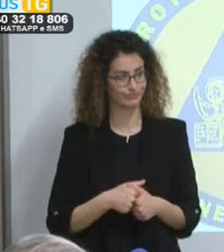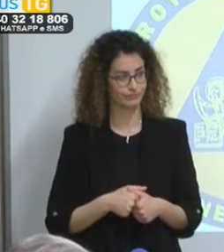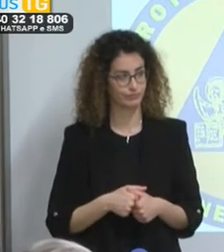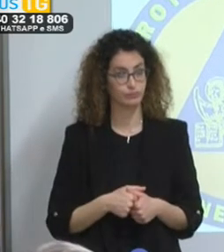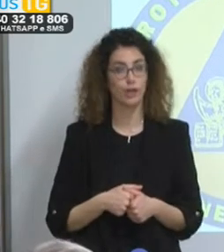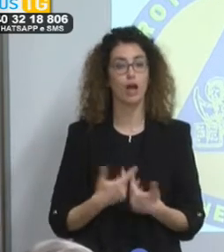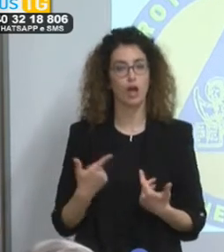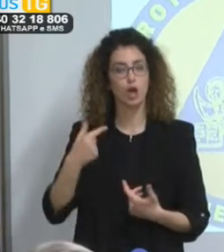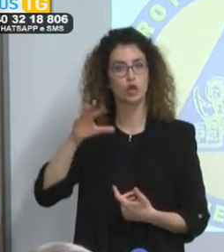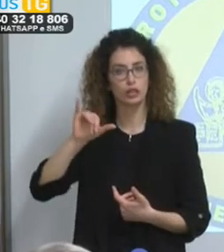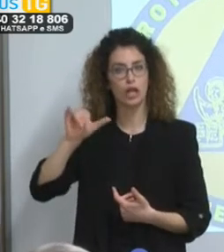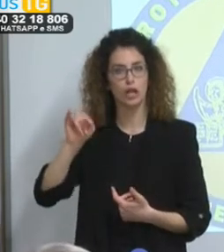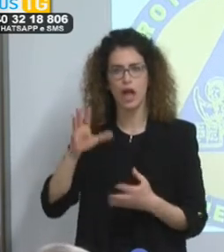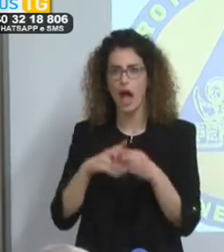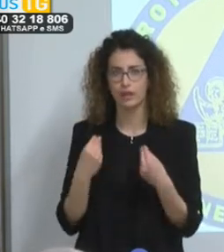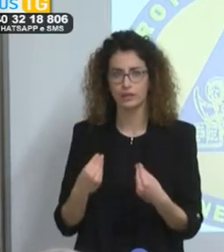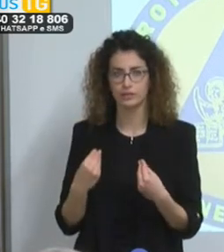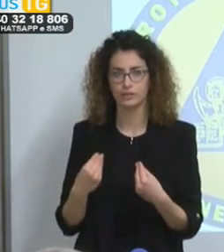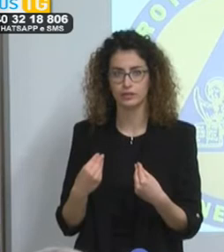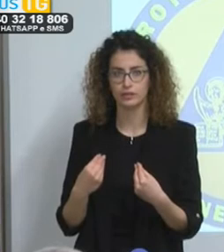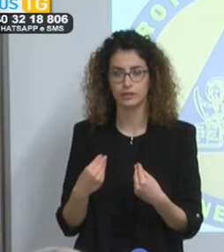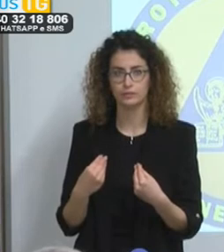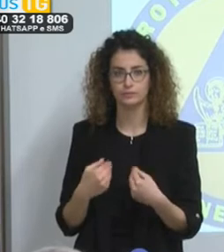invita. Cioè, Toninelli, cosa che ha fatto Toninelli?